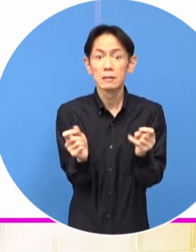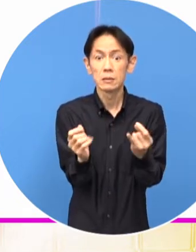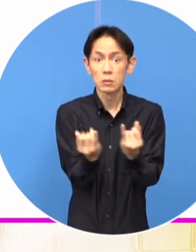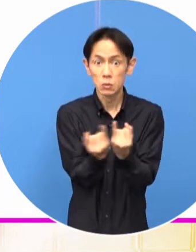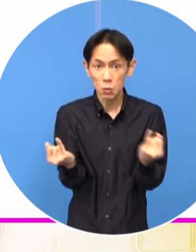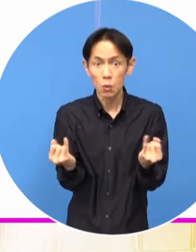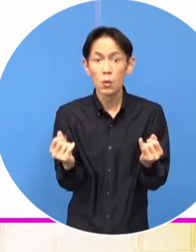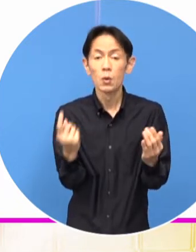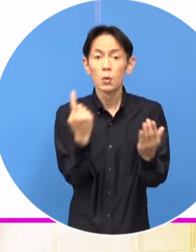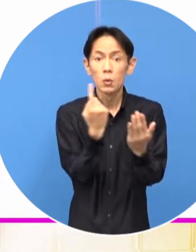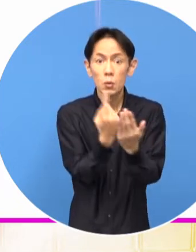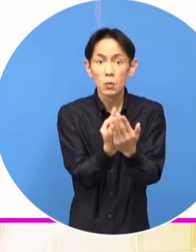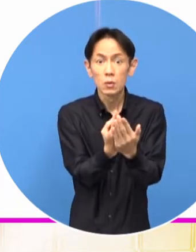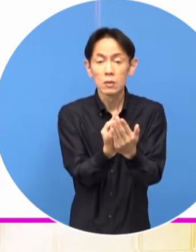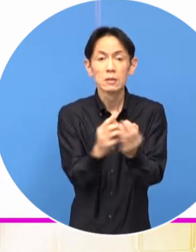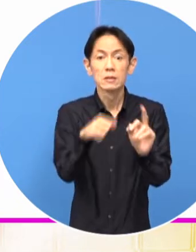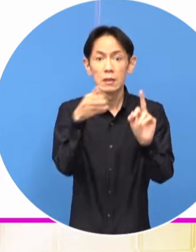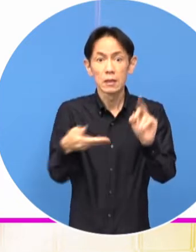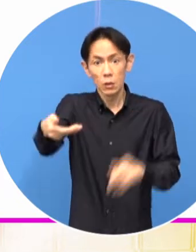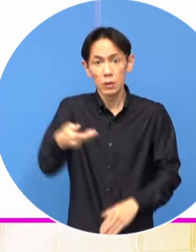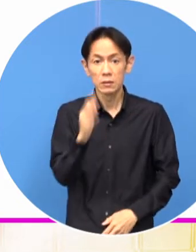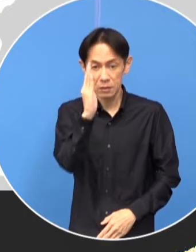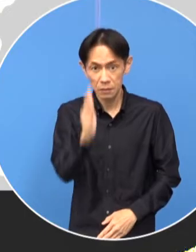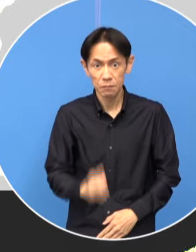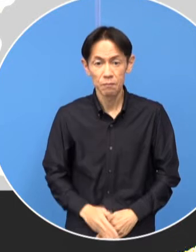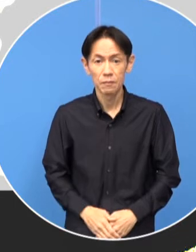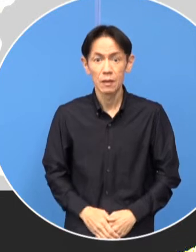共同参画センターにお問い合わせください。